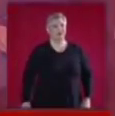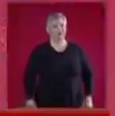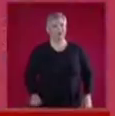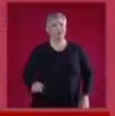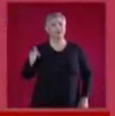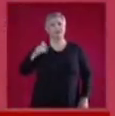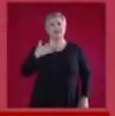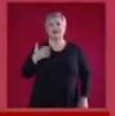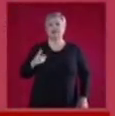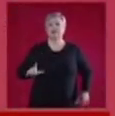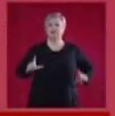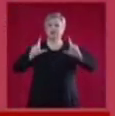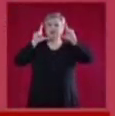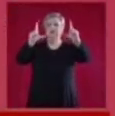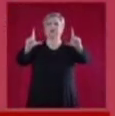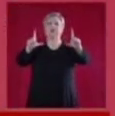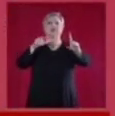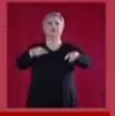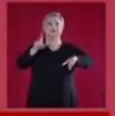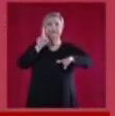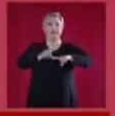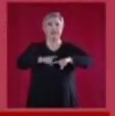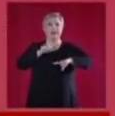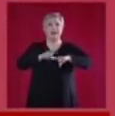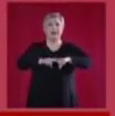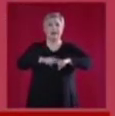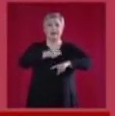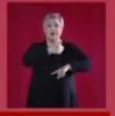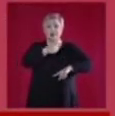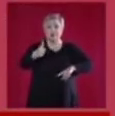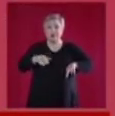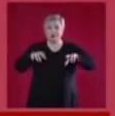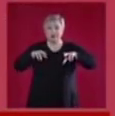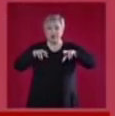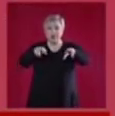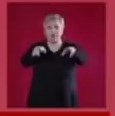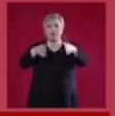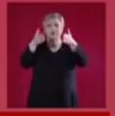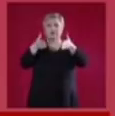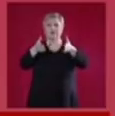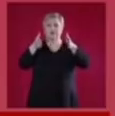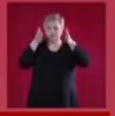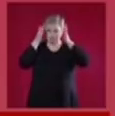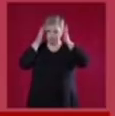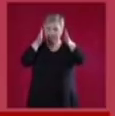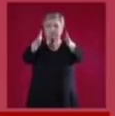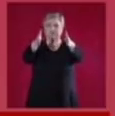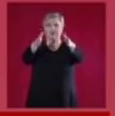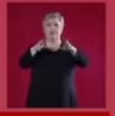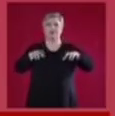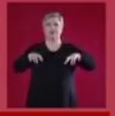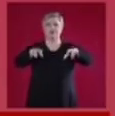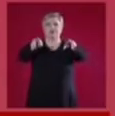μας δεν έχει άλλο δρόμο να διαβεί παρά τον δρόμο που ανοίγεται μπροστά της και δεν έχει παρά να μην